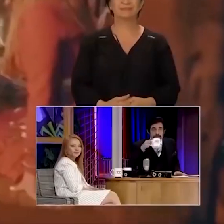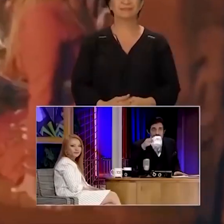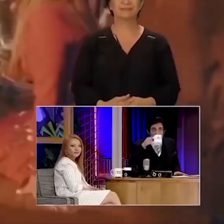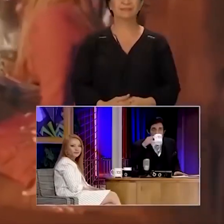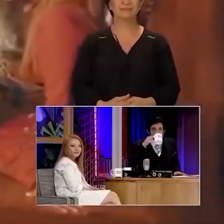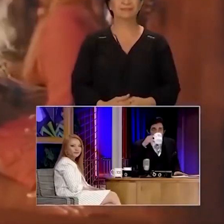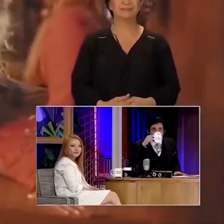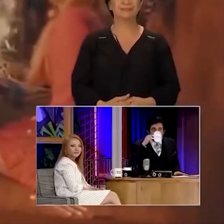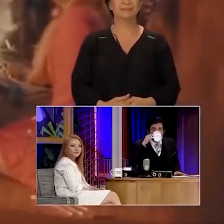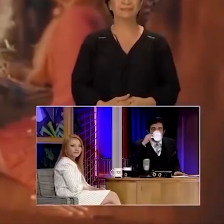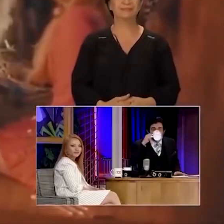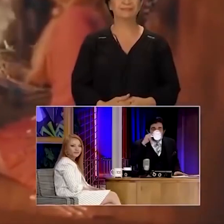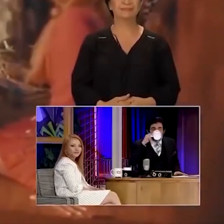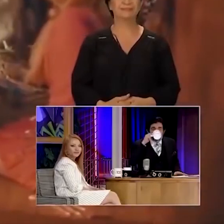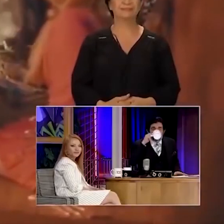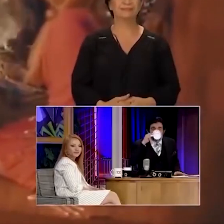Vay